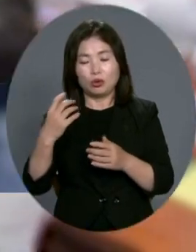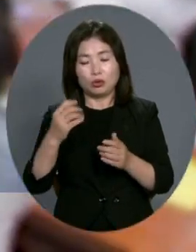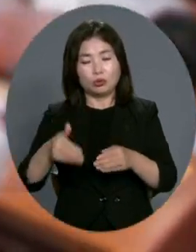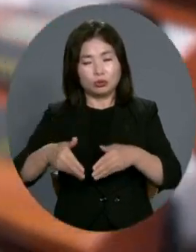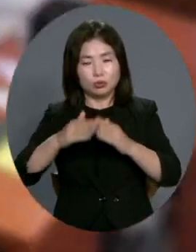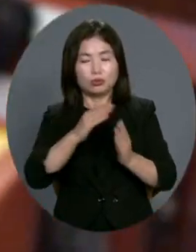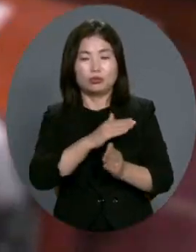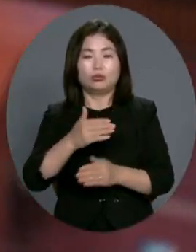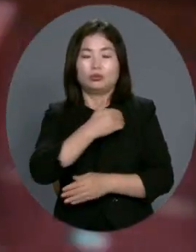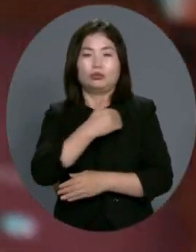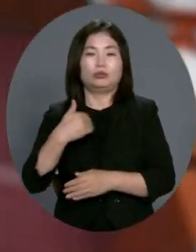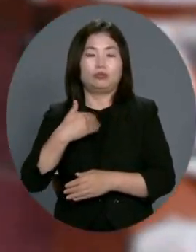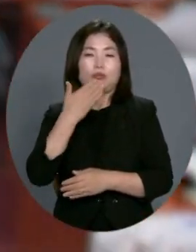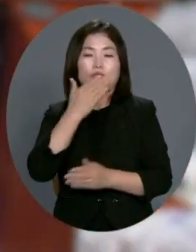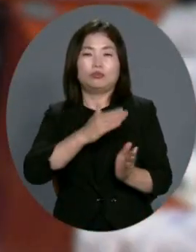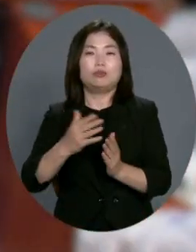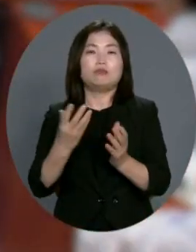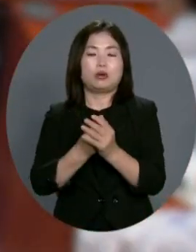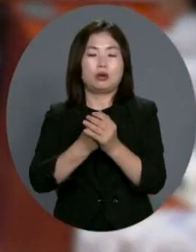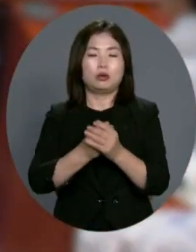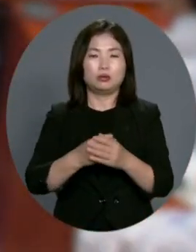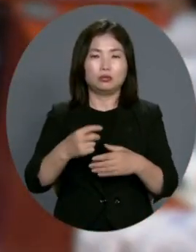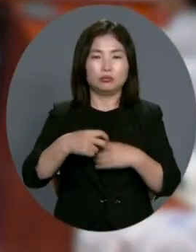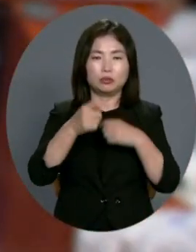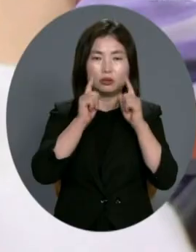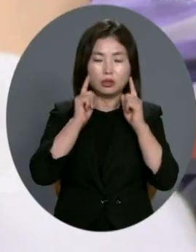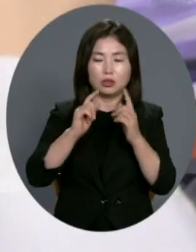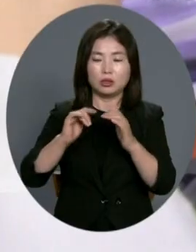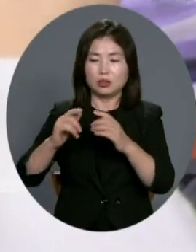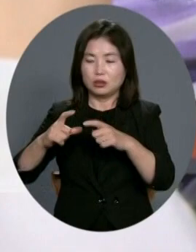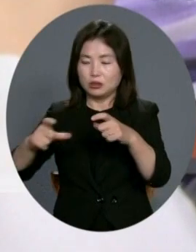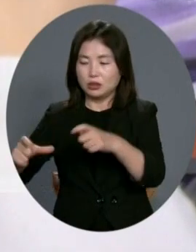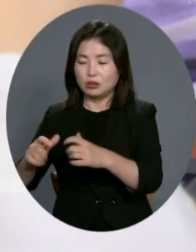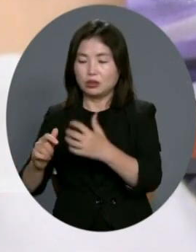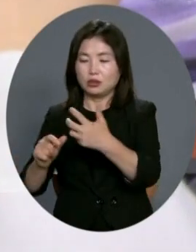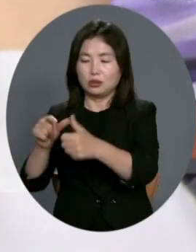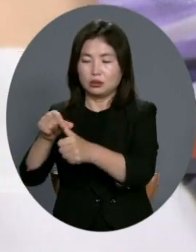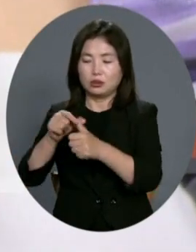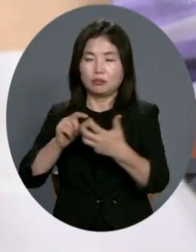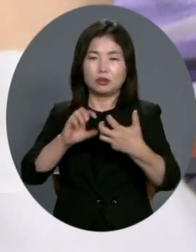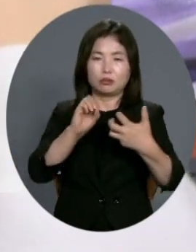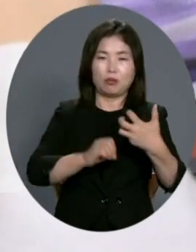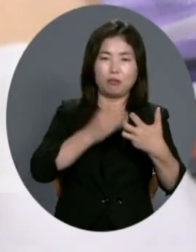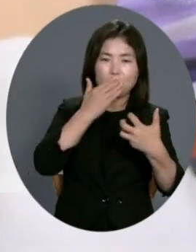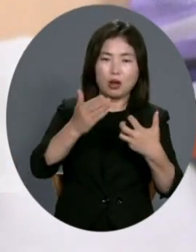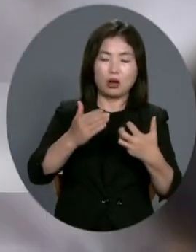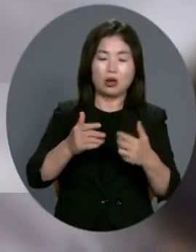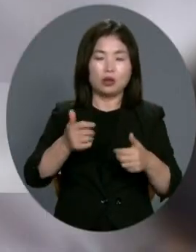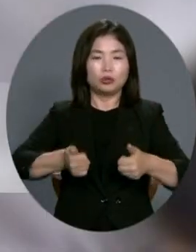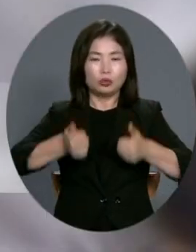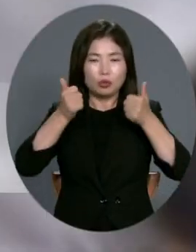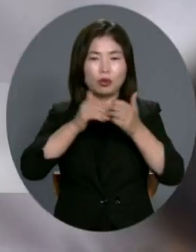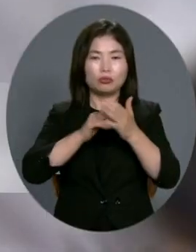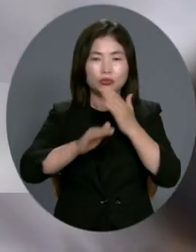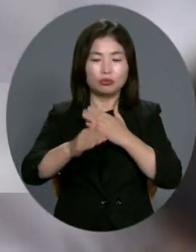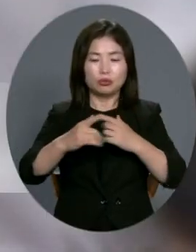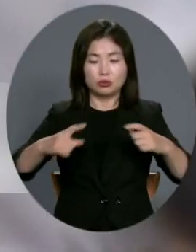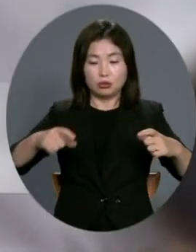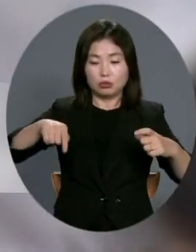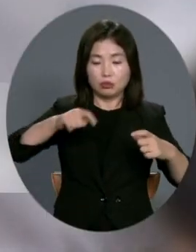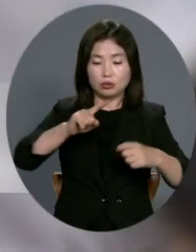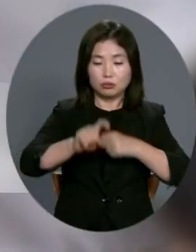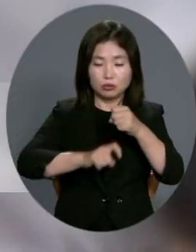놨습니다 국립의대를 신설하면 지역인재를 80% 이상 선발하고 이들이 졸업한 후에도 지역에서